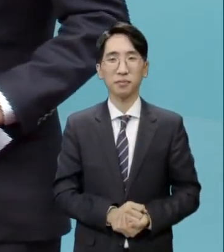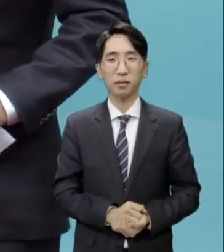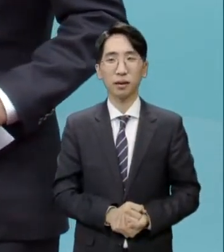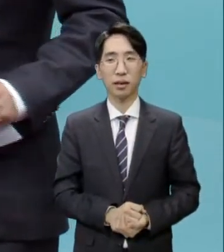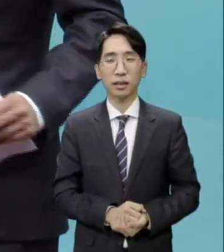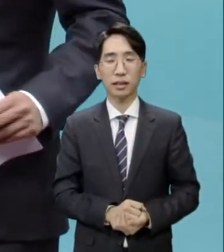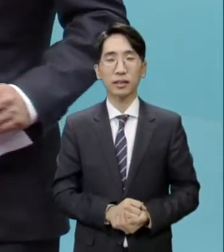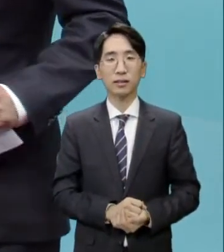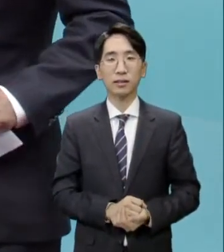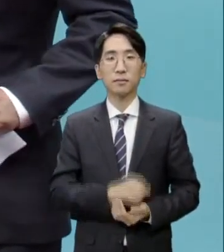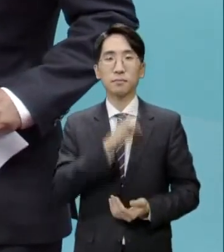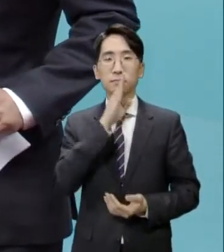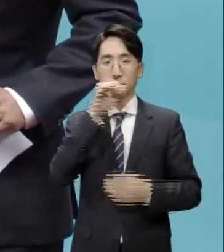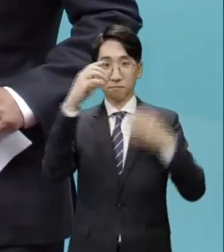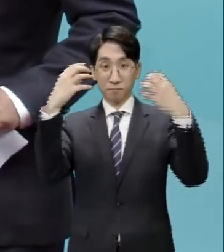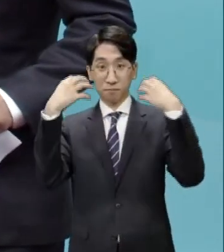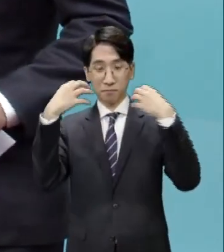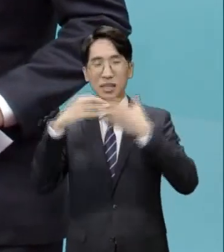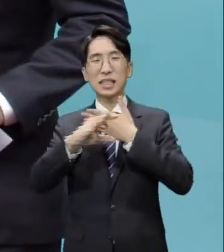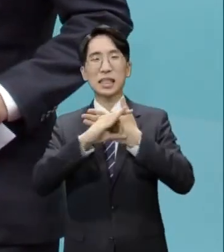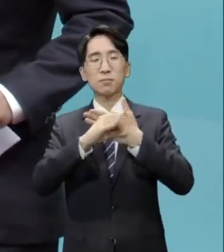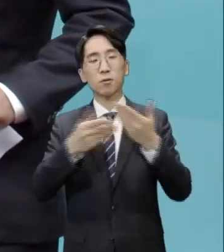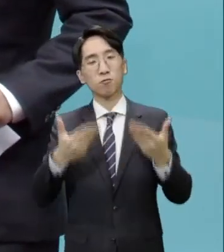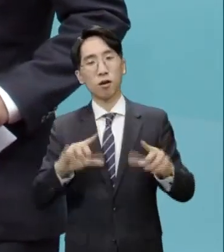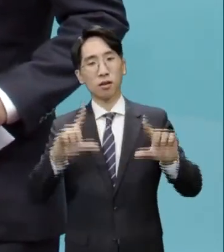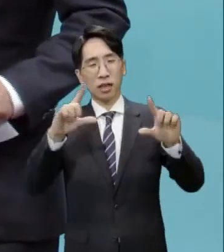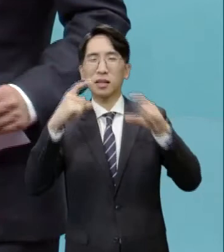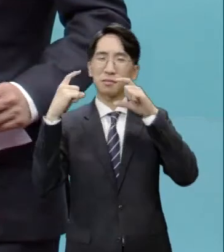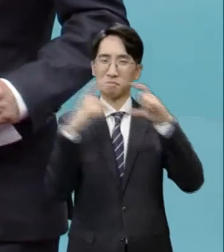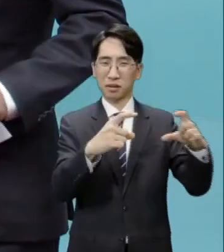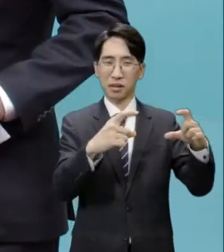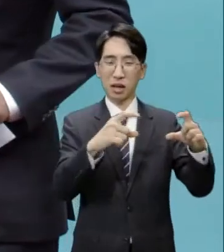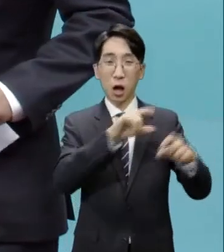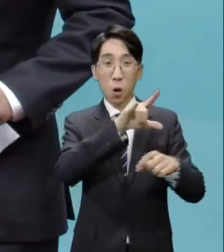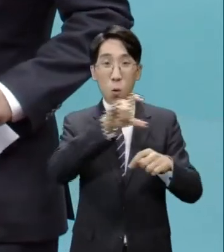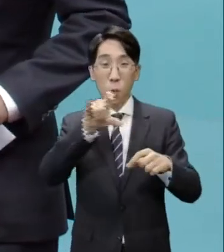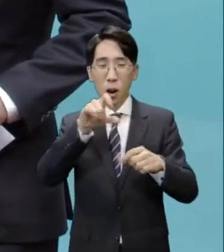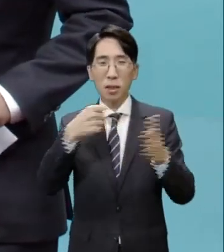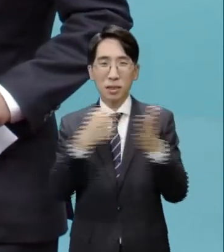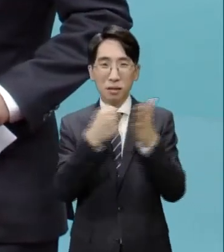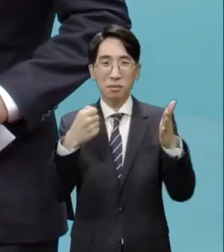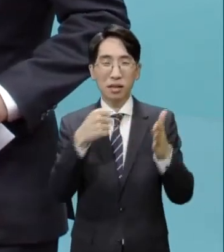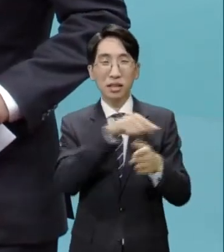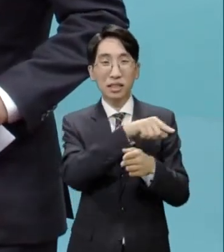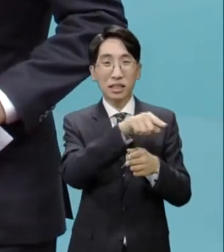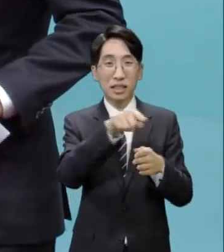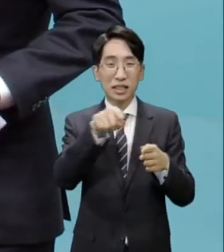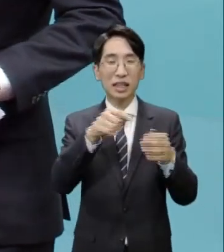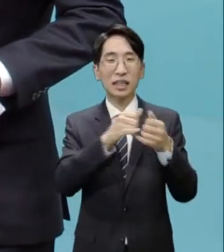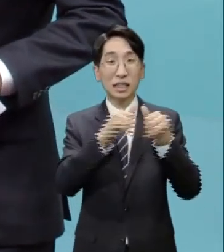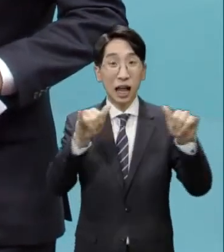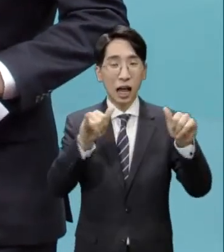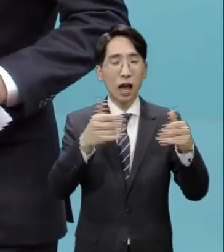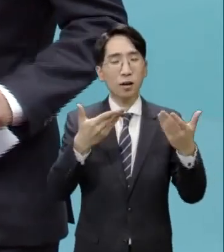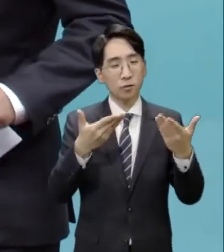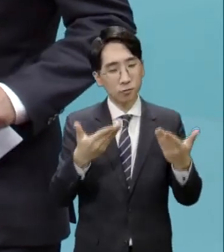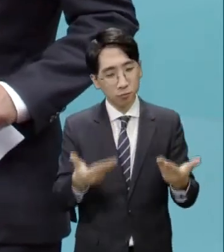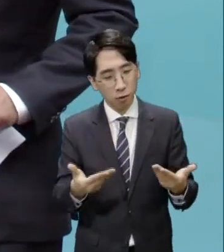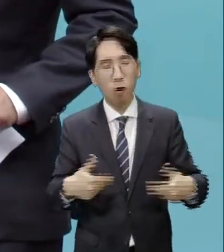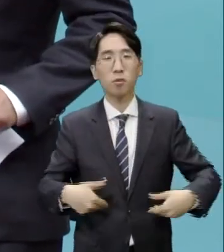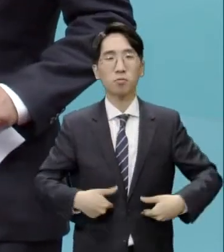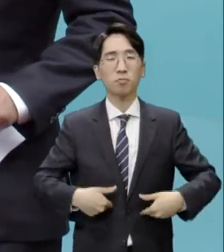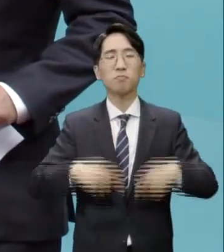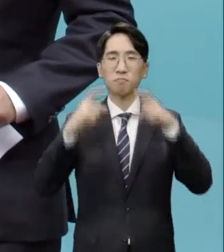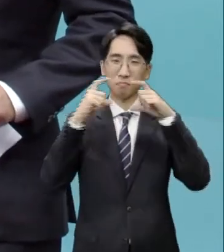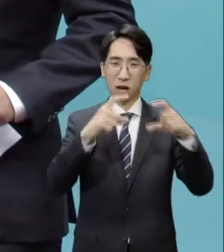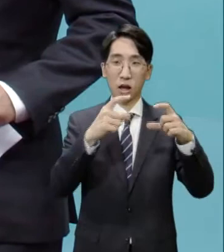그렇습니다 전부가 임시 공휴일로 지정한 날인데요 이 코렐 그 장기화로 지친 의료진과 국민들에게 휴식을 주는 동시에